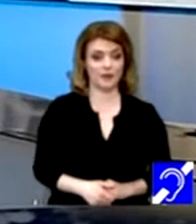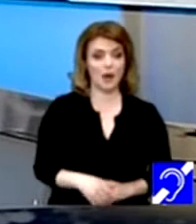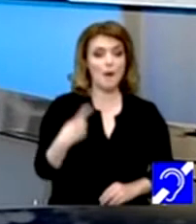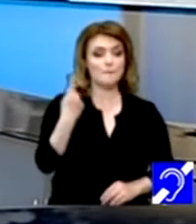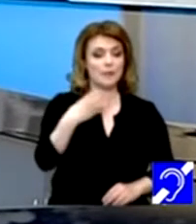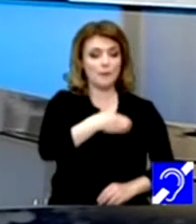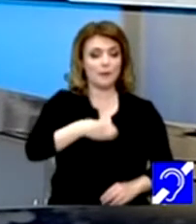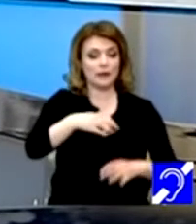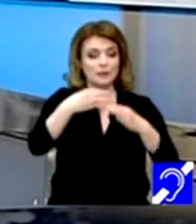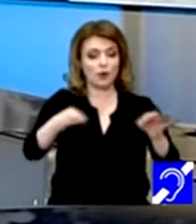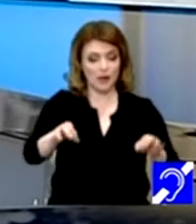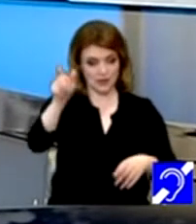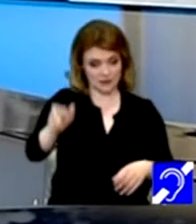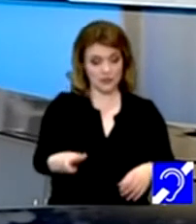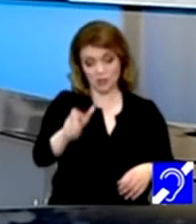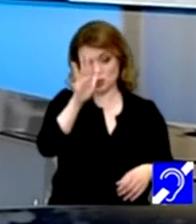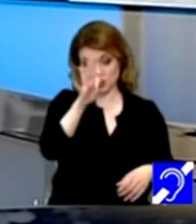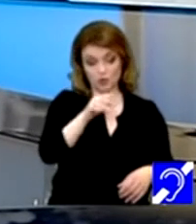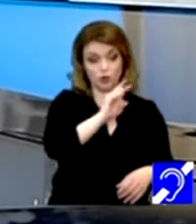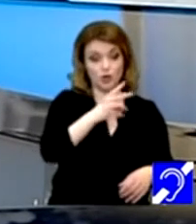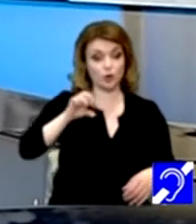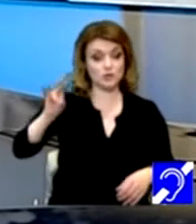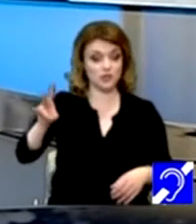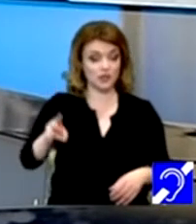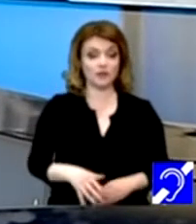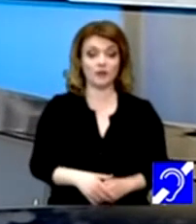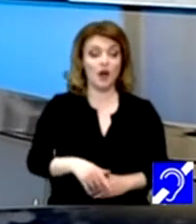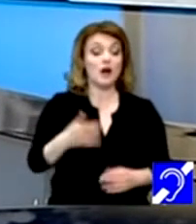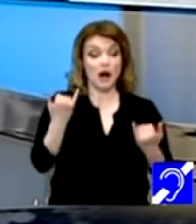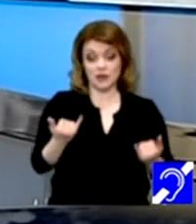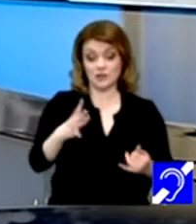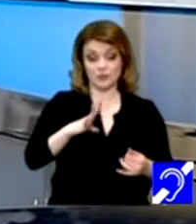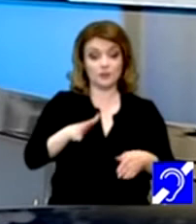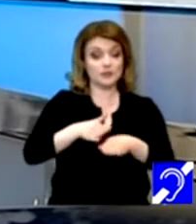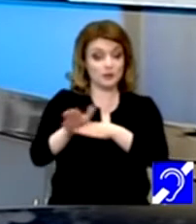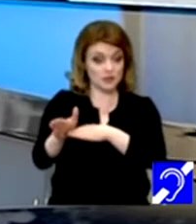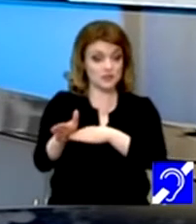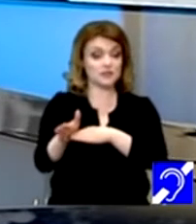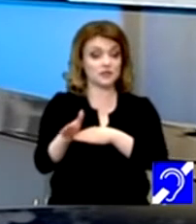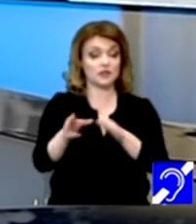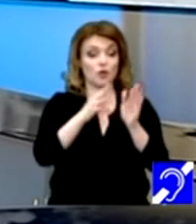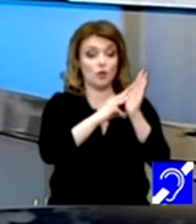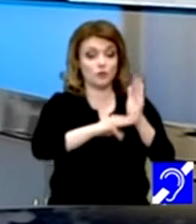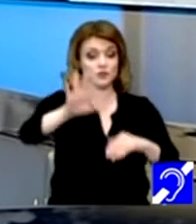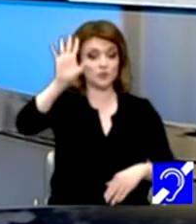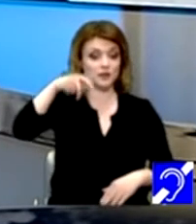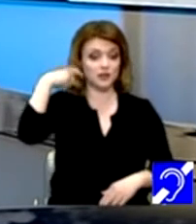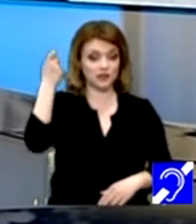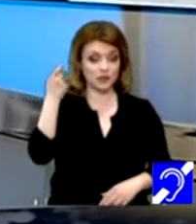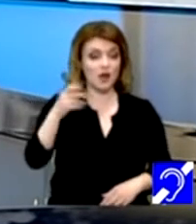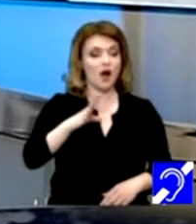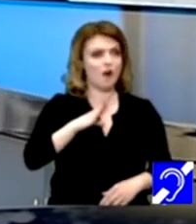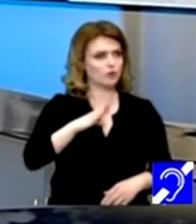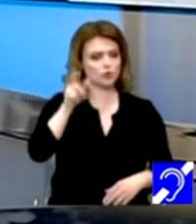Primul primar democrat al Chișinăului, Nicolae Costin, un mare patriot al neamului românesc, ar fi împlinit azi 85 de ani. A fost